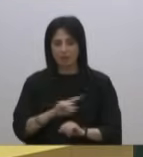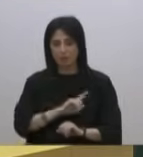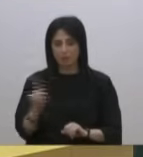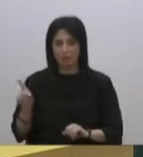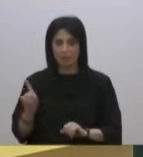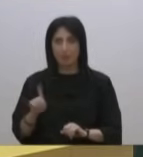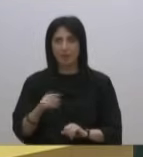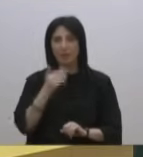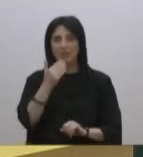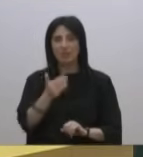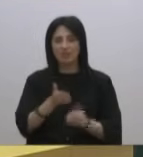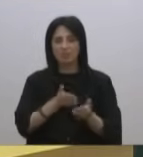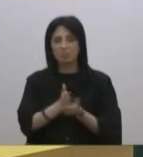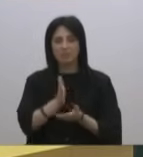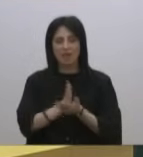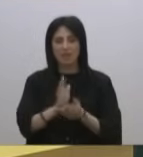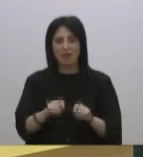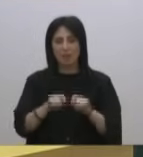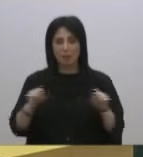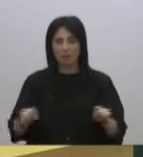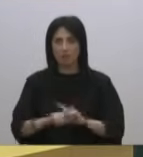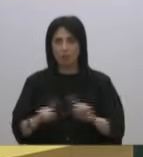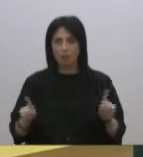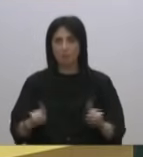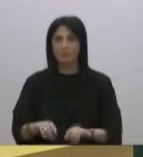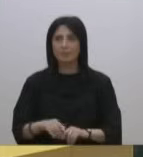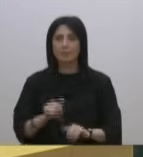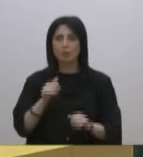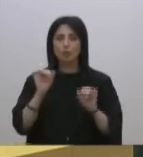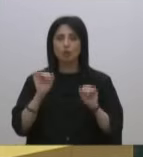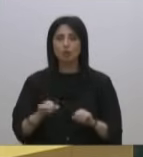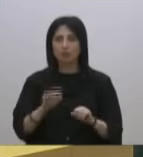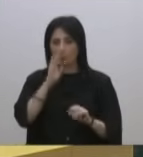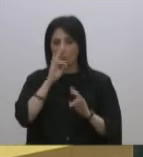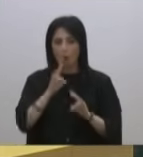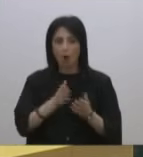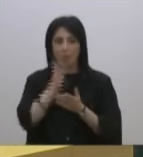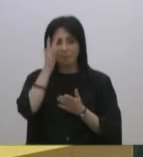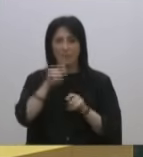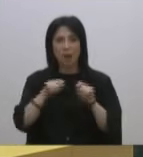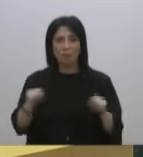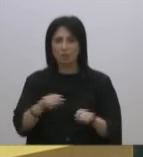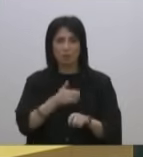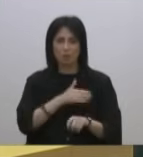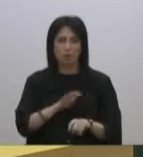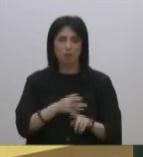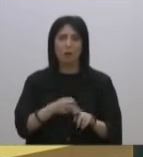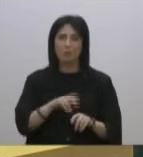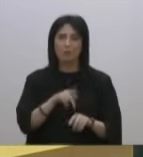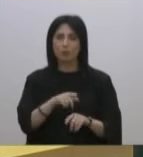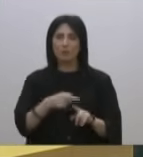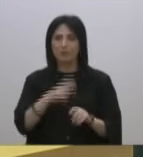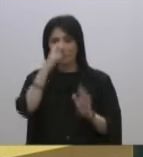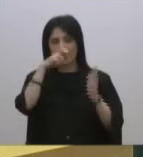მხარდამჭერები. თქვენი მიზანი არ არის გამჭვირვალობა და როგორ შეიძლება მოღალატის მიზანი იყოს გამჭვირვალობა. ამიტომ